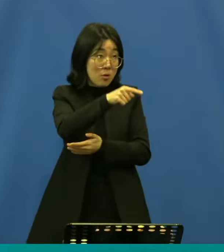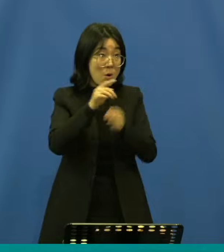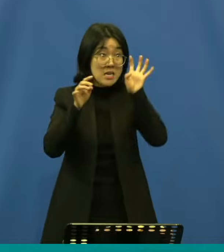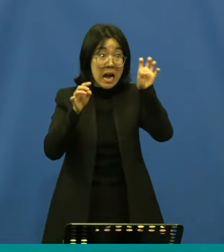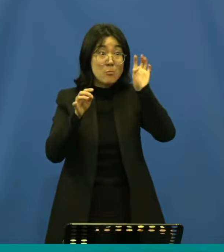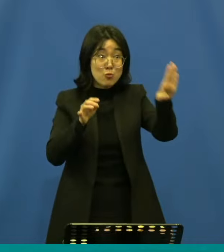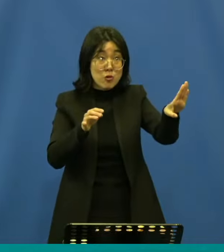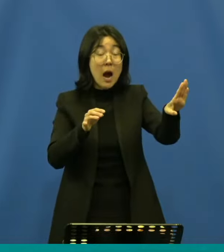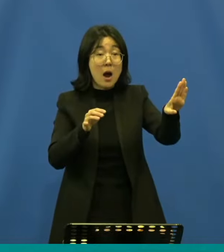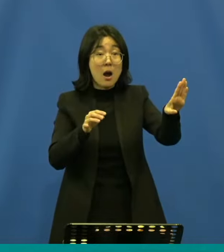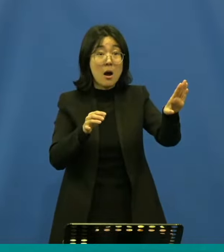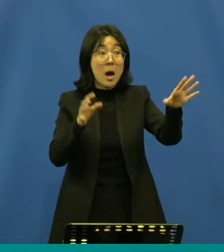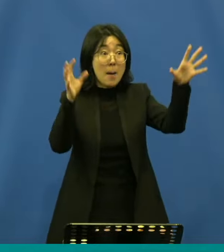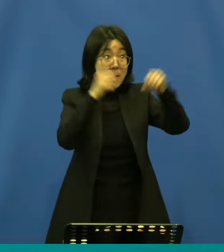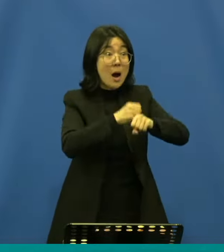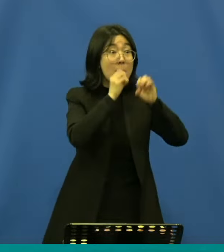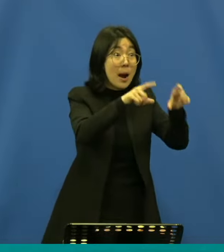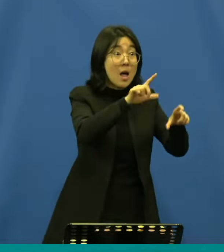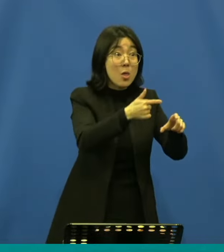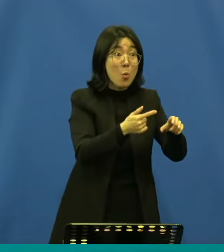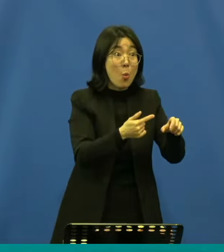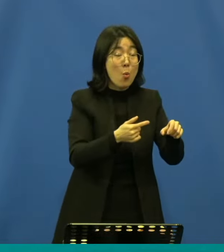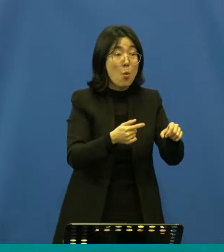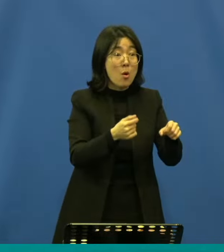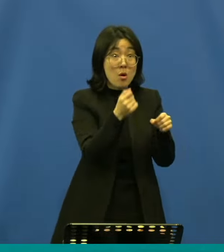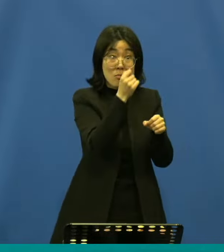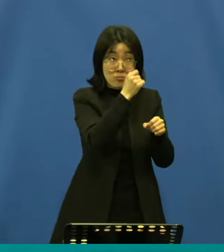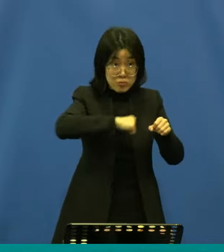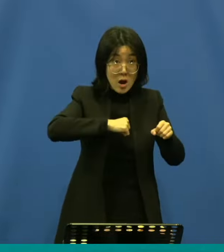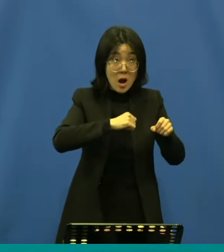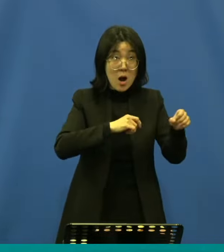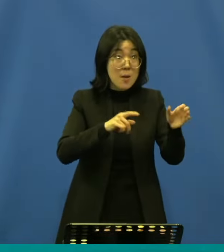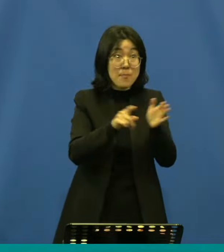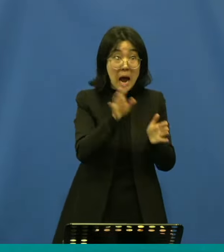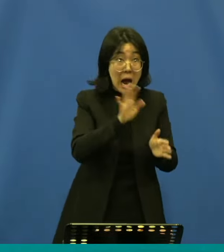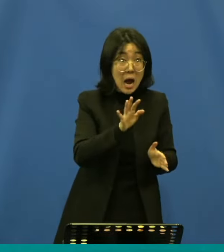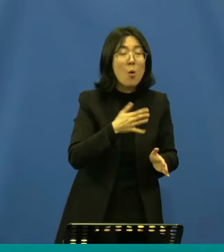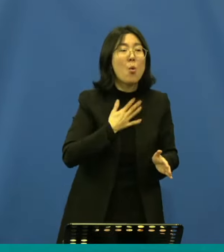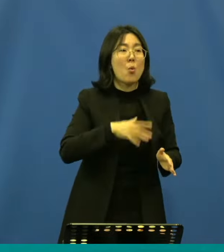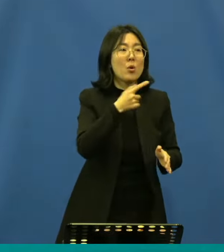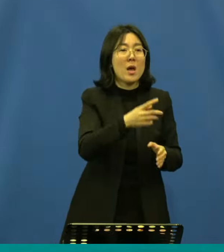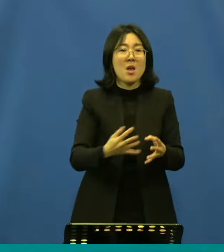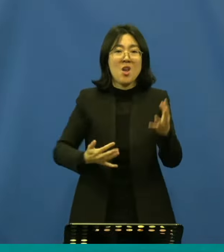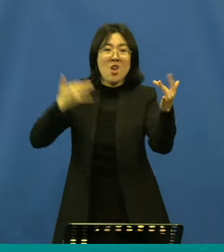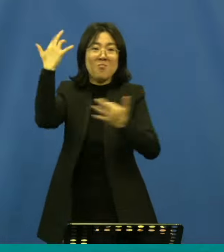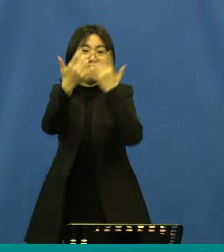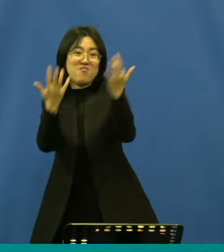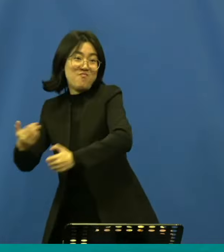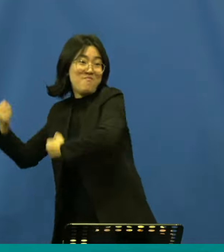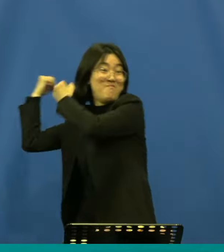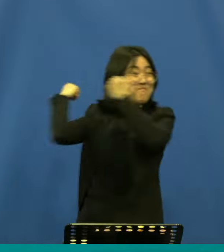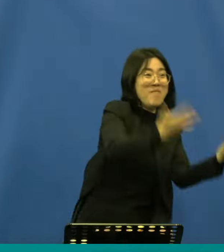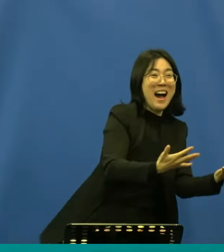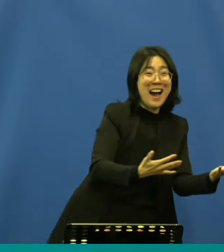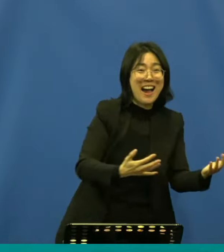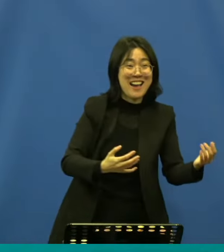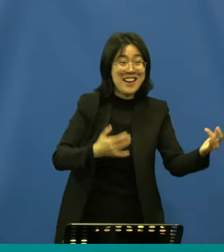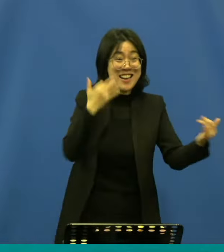그에게는 한없는 위로가 됐을 거예요. 요나, 너 잘했어. 너 사명 잘 감당해서 봐. 너가 말한 대로 다